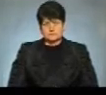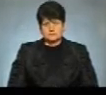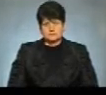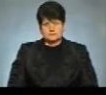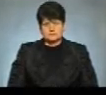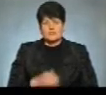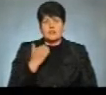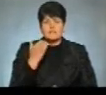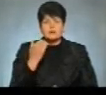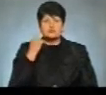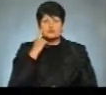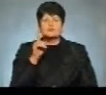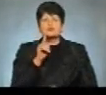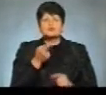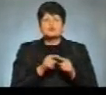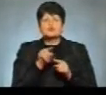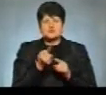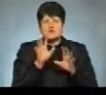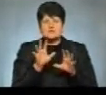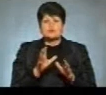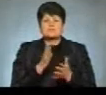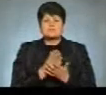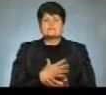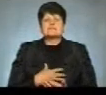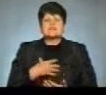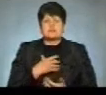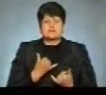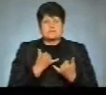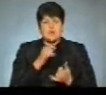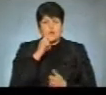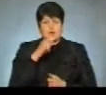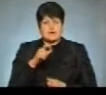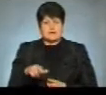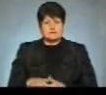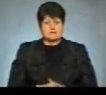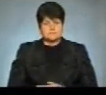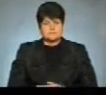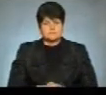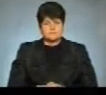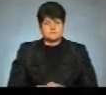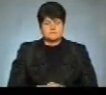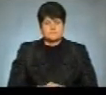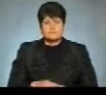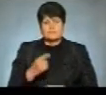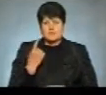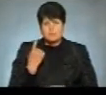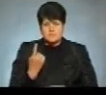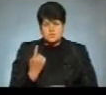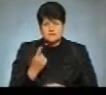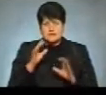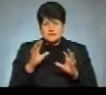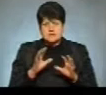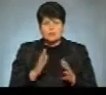на вашу думку, що з цього закону є найважливішим для українців? Ну, по-перше, закон